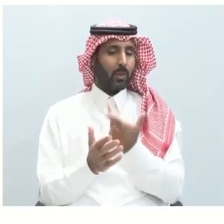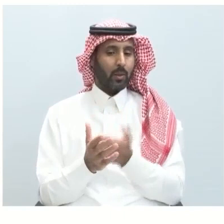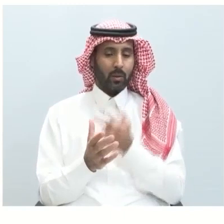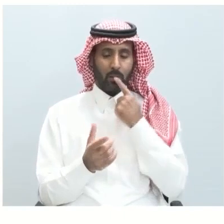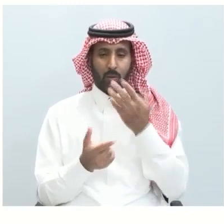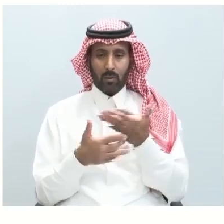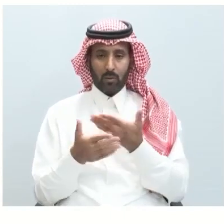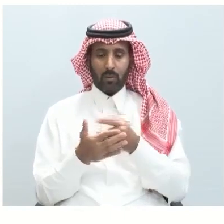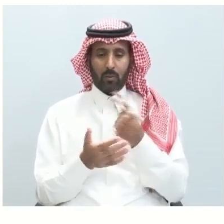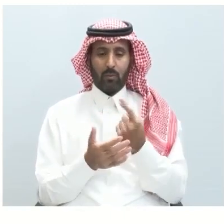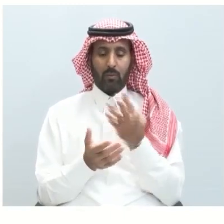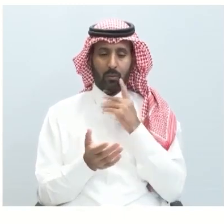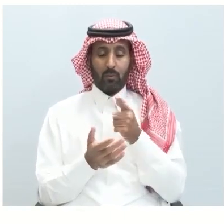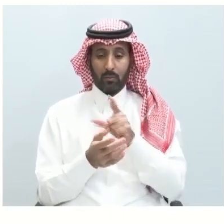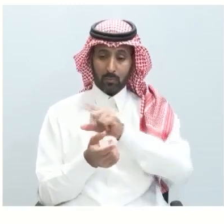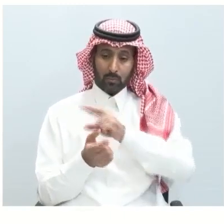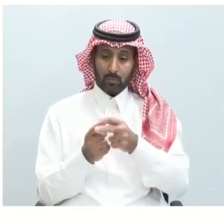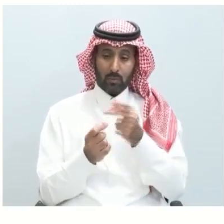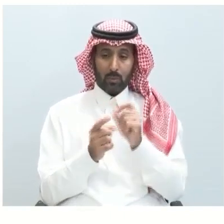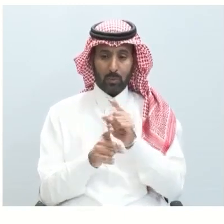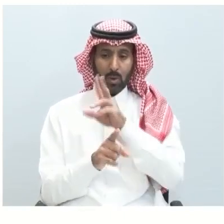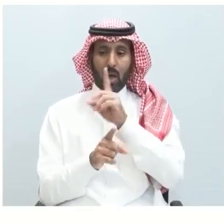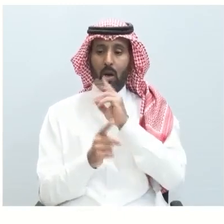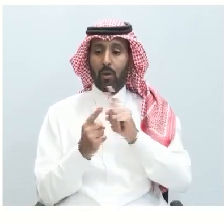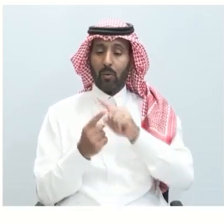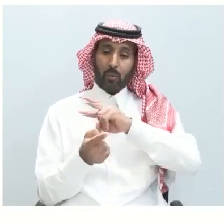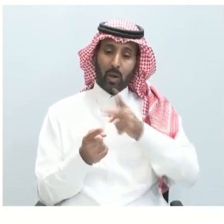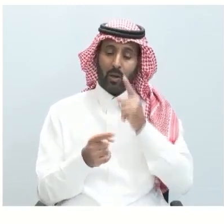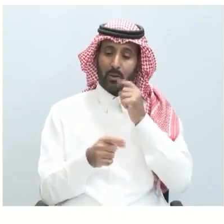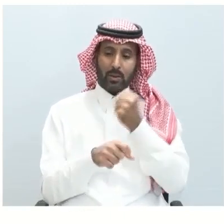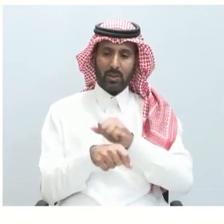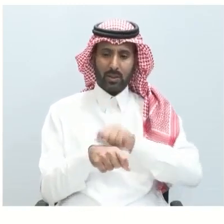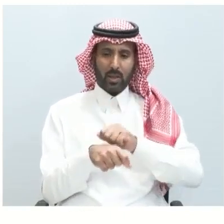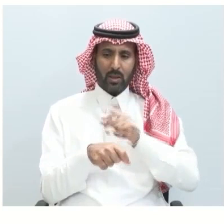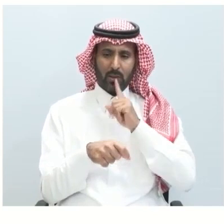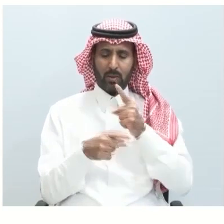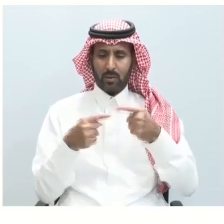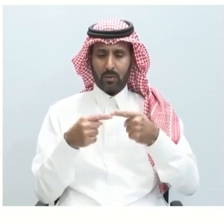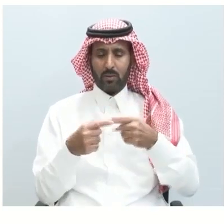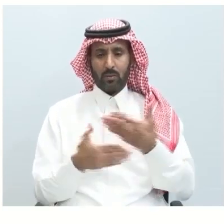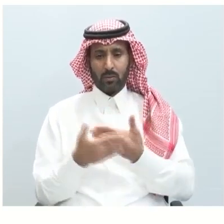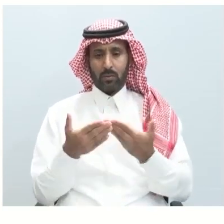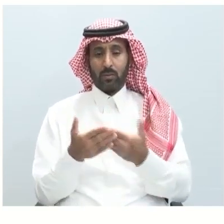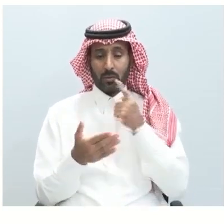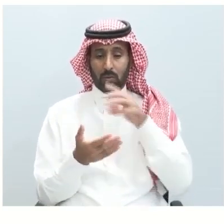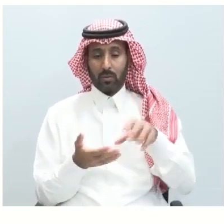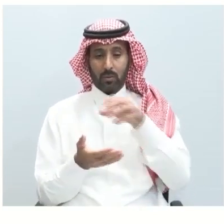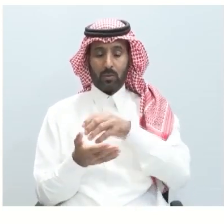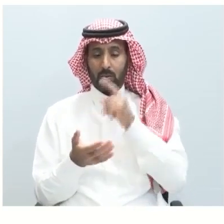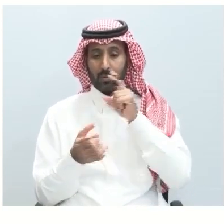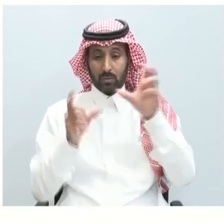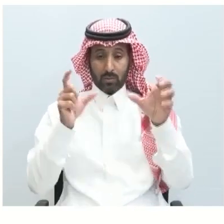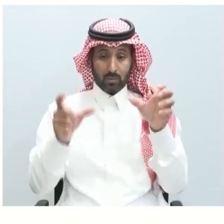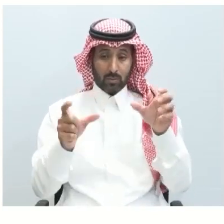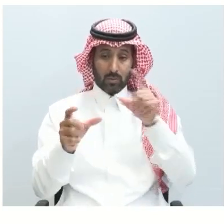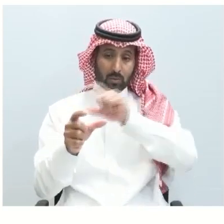التفاعل الامامي ومن الحاله الغازيه للحاله الصلبه في ماذا في التفاعل العكسي واصبحت تنتقل من الدورق